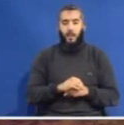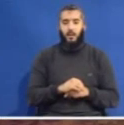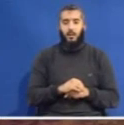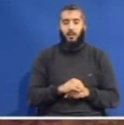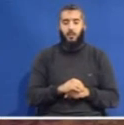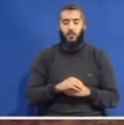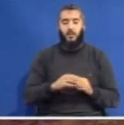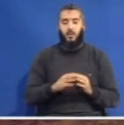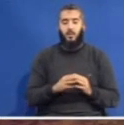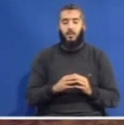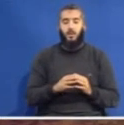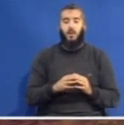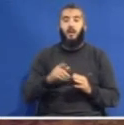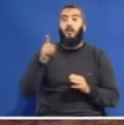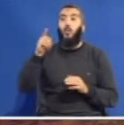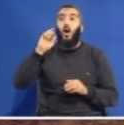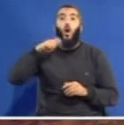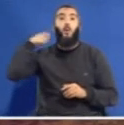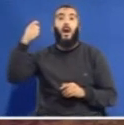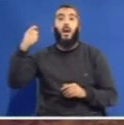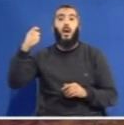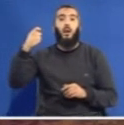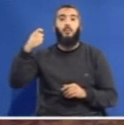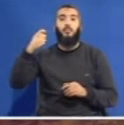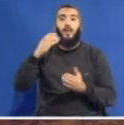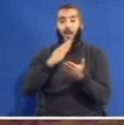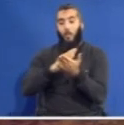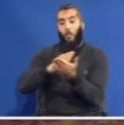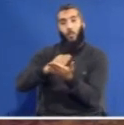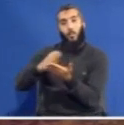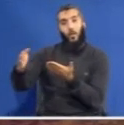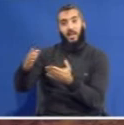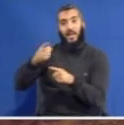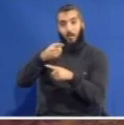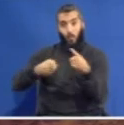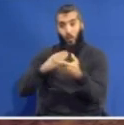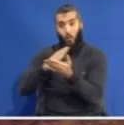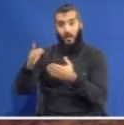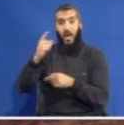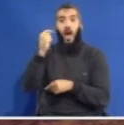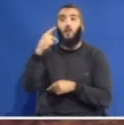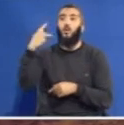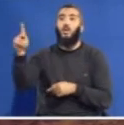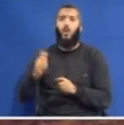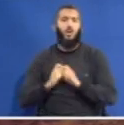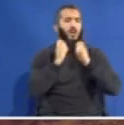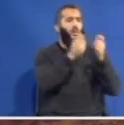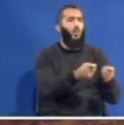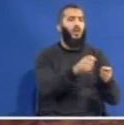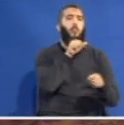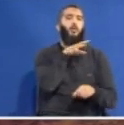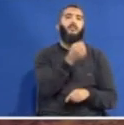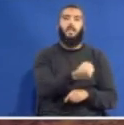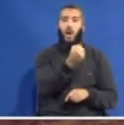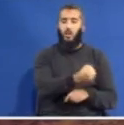فجاء بشطر ماله من أجل أن يجهز الجيش، فقاله النبي صلى الله عليه وسلم، وكان أبو